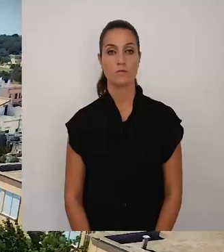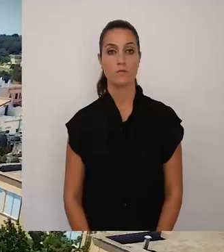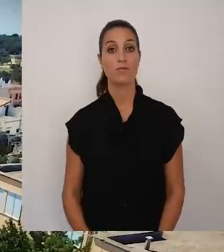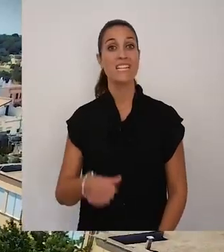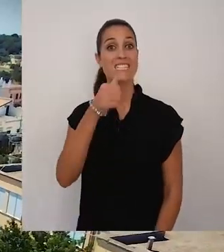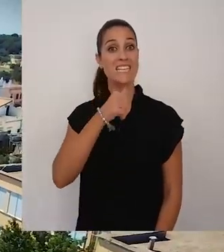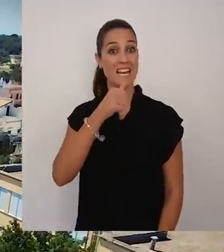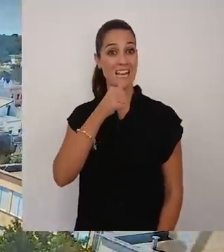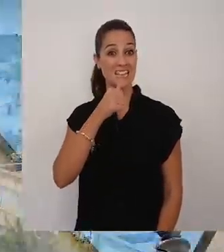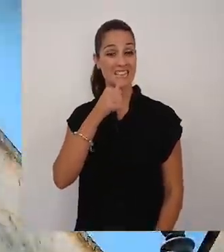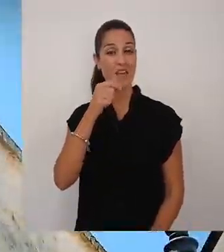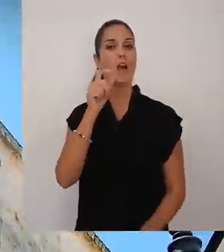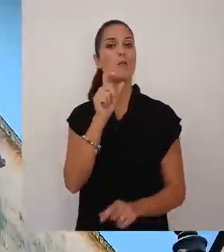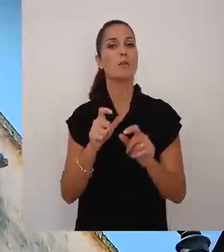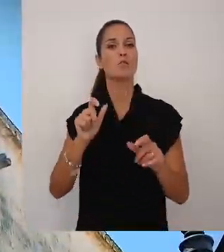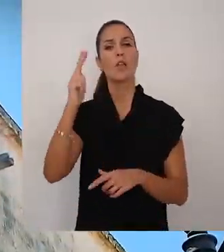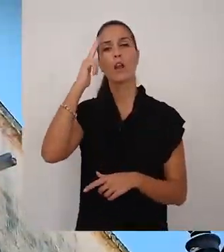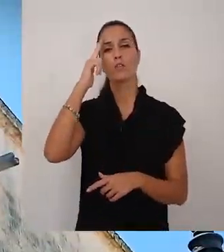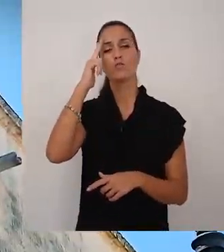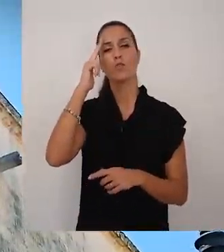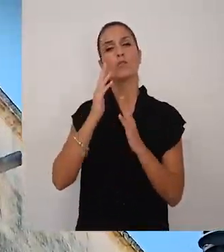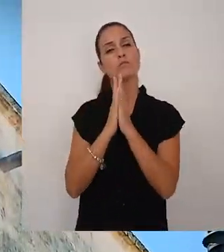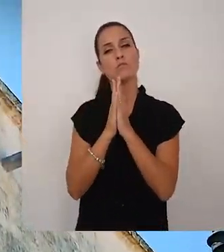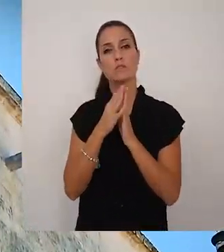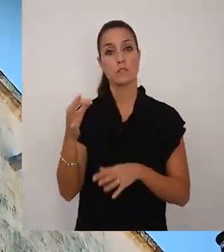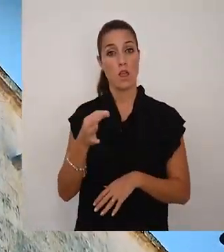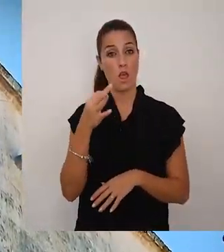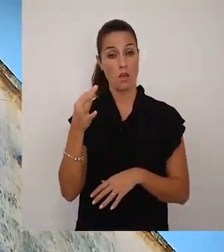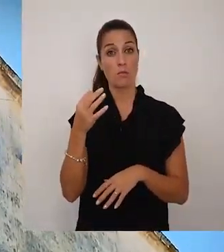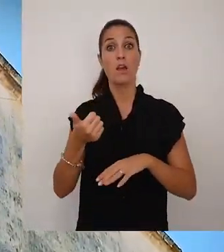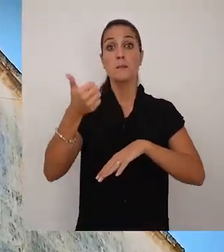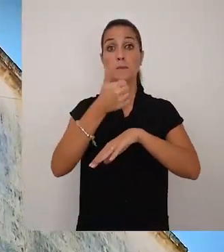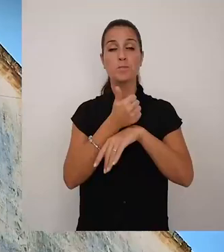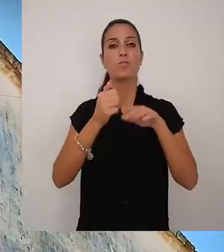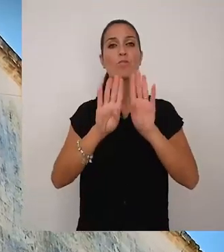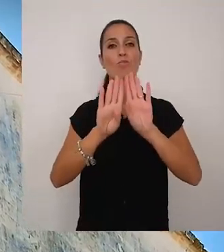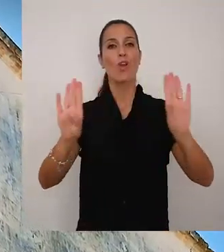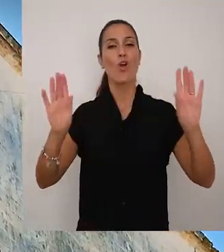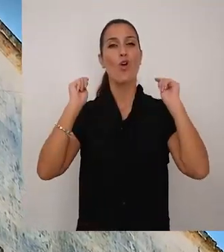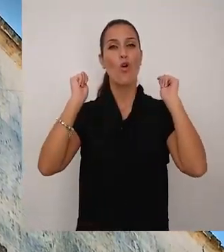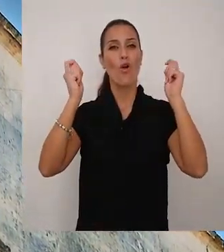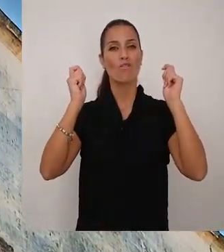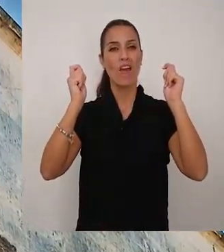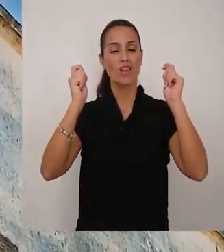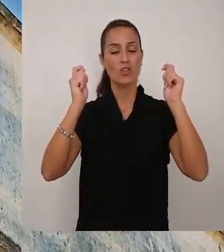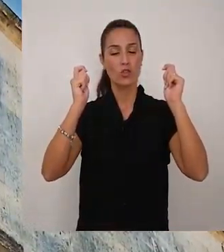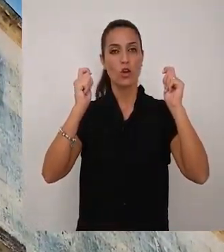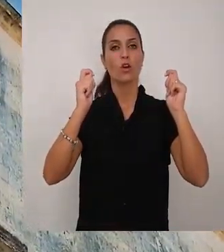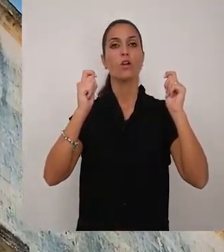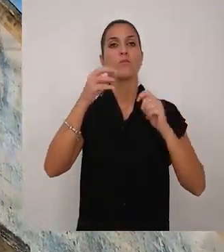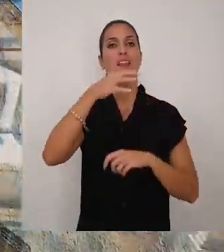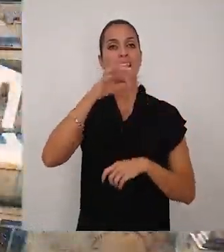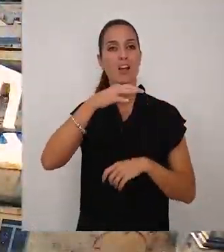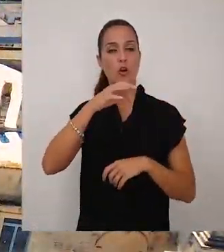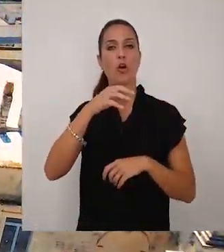La religiosità di Sternatia per secoli è stata animata dalla presenza del convento dei frati predicatori, intitolato Santa Maria